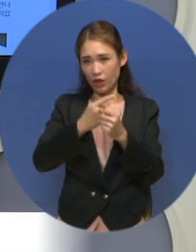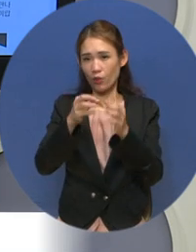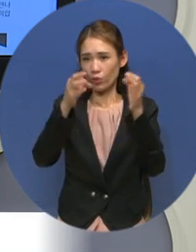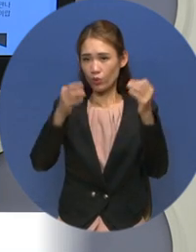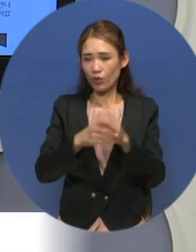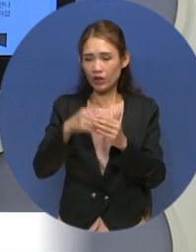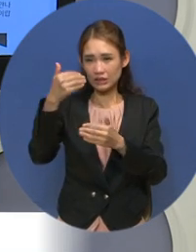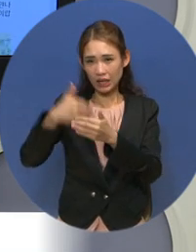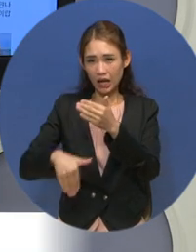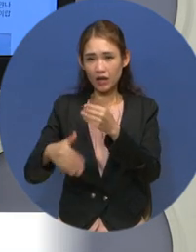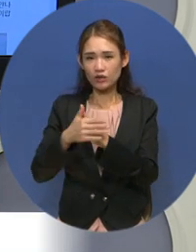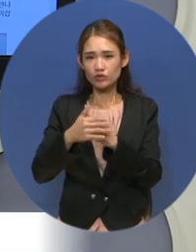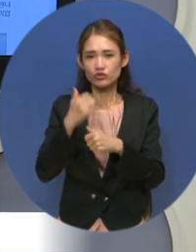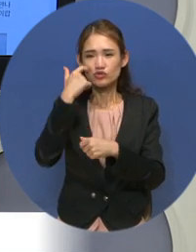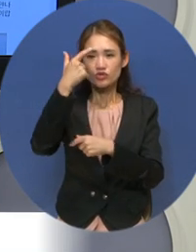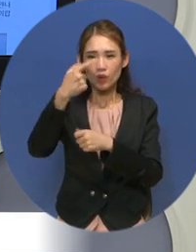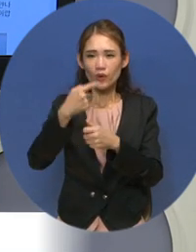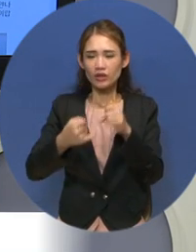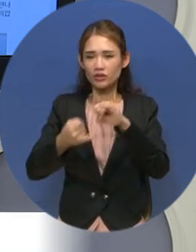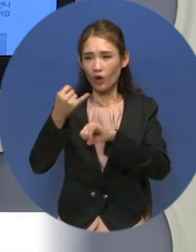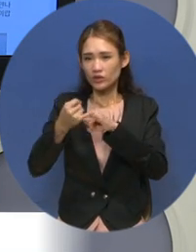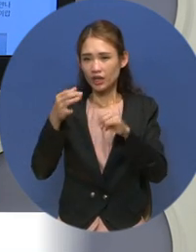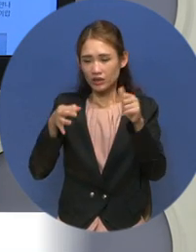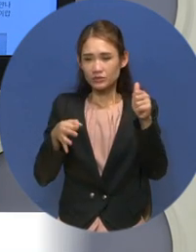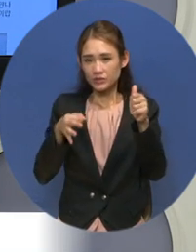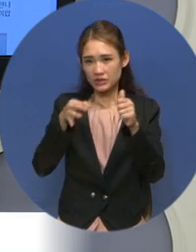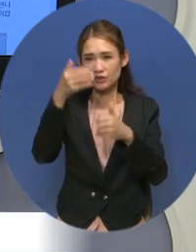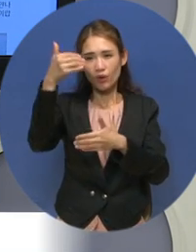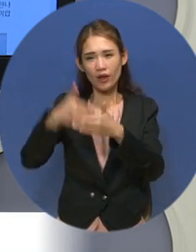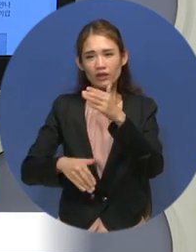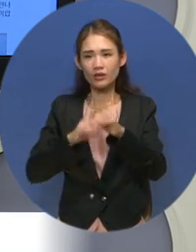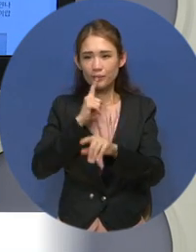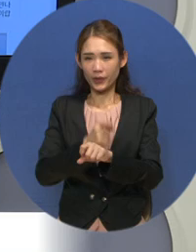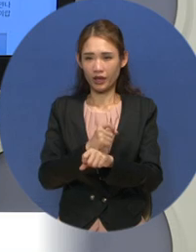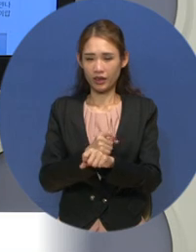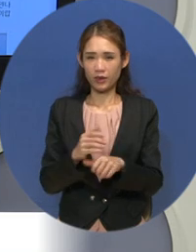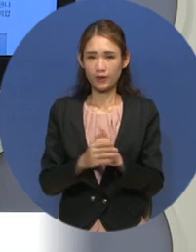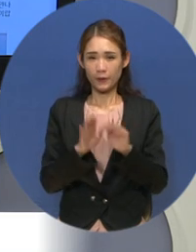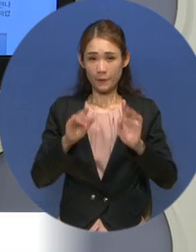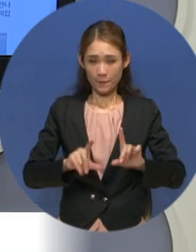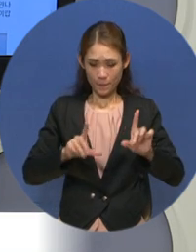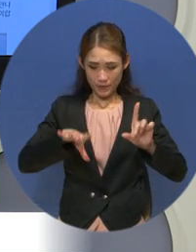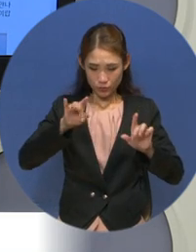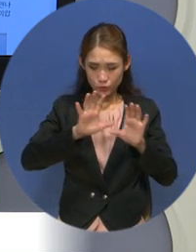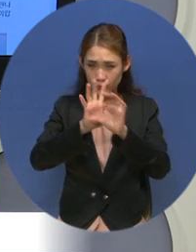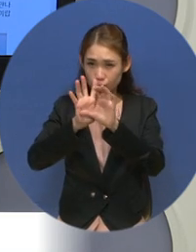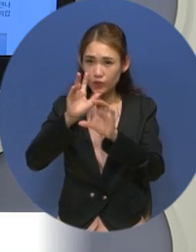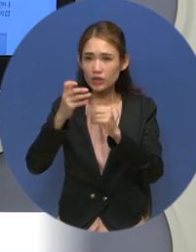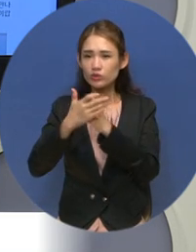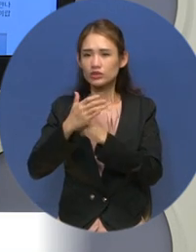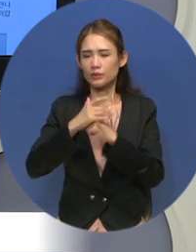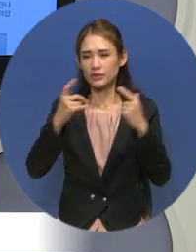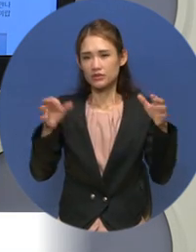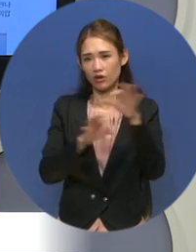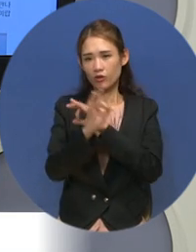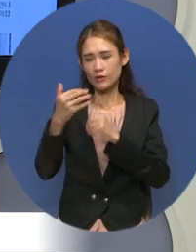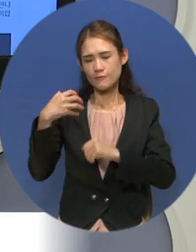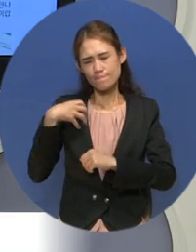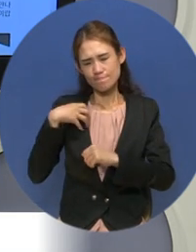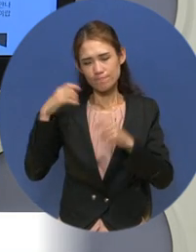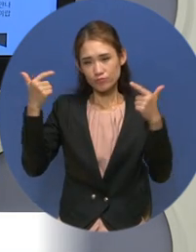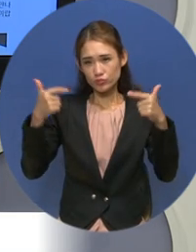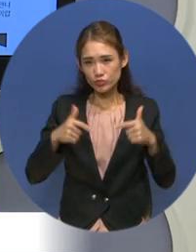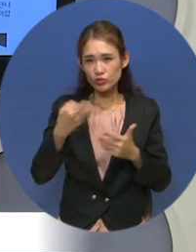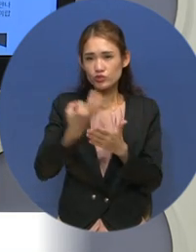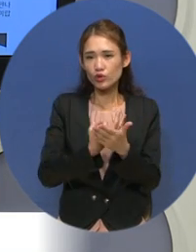및 6개월간 연체금 징수 예외 조치를 실시했으며 올해 초 코로 날 그로 인한 경제 위기로 소득이